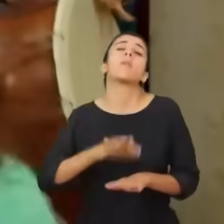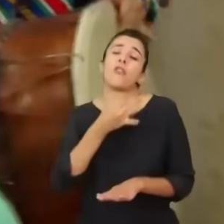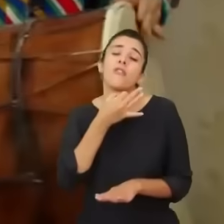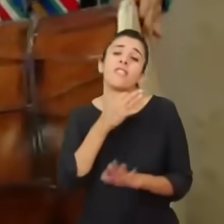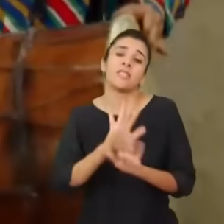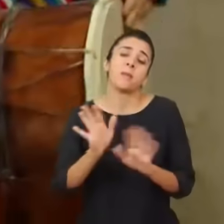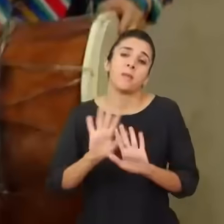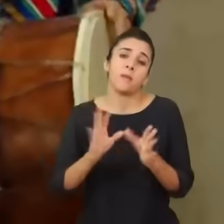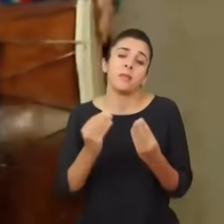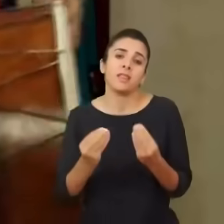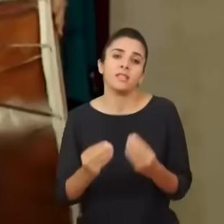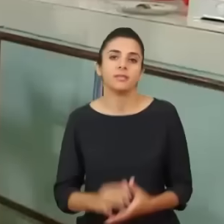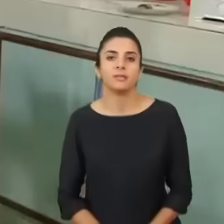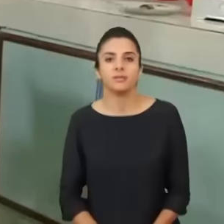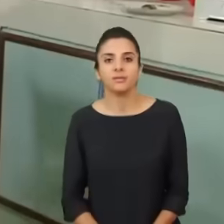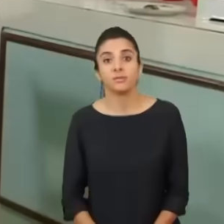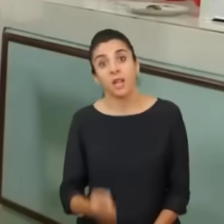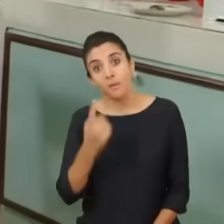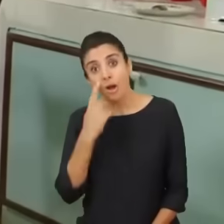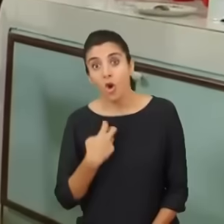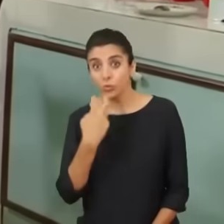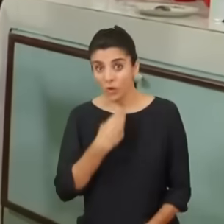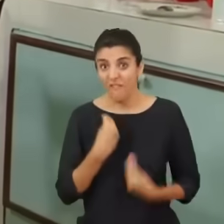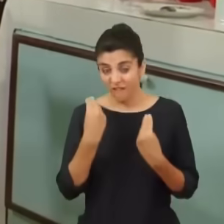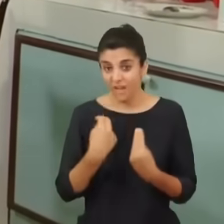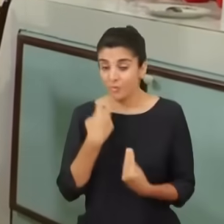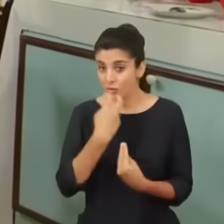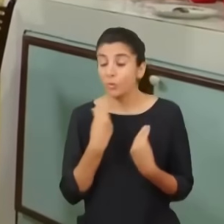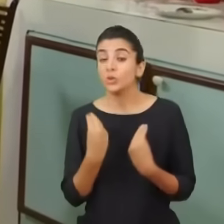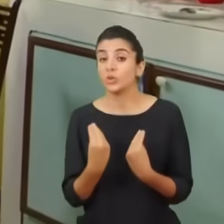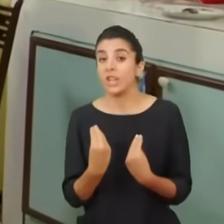attı. Hatta konser vereyim mi size? Çok güzel hele.